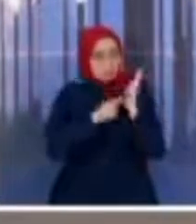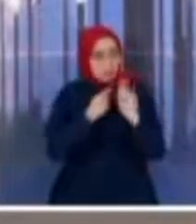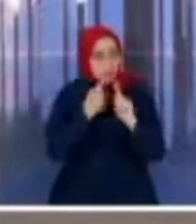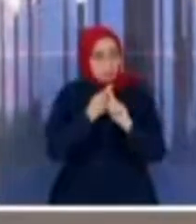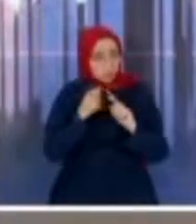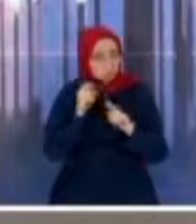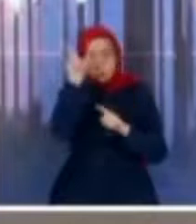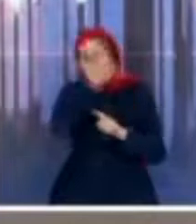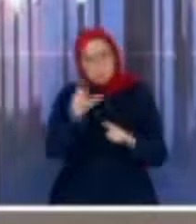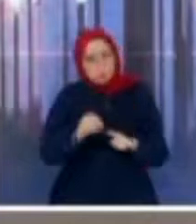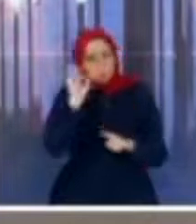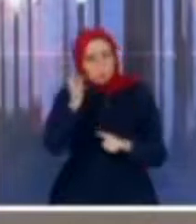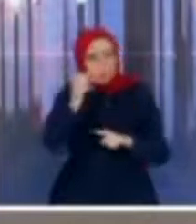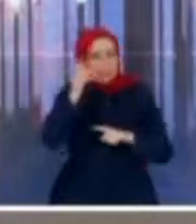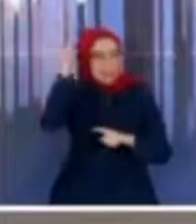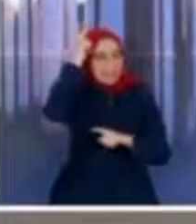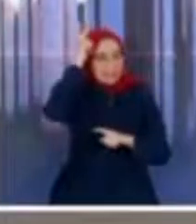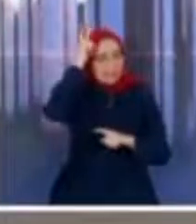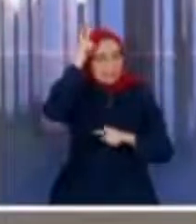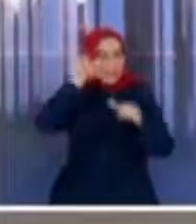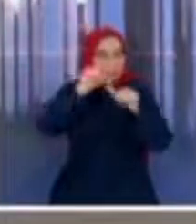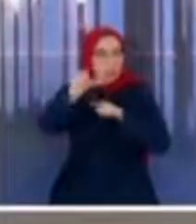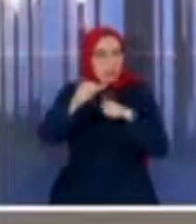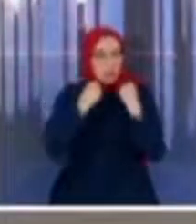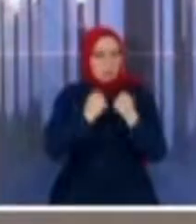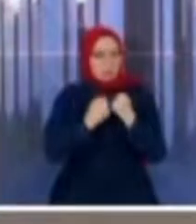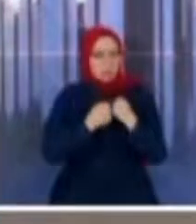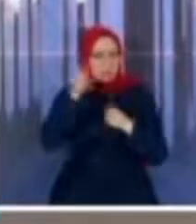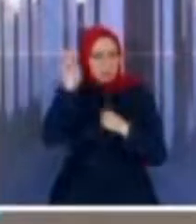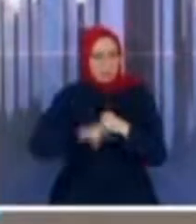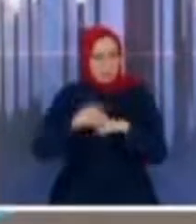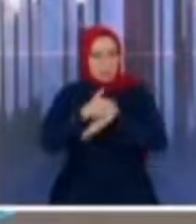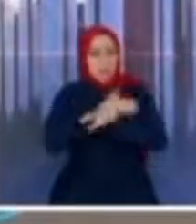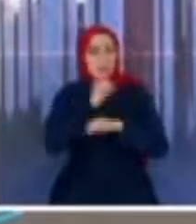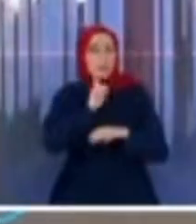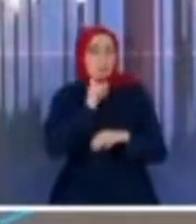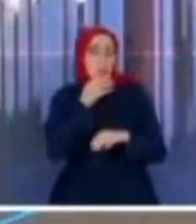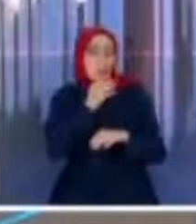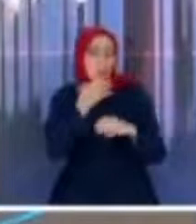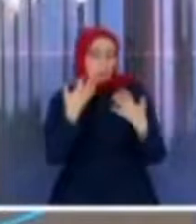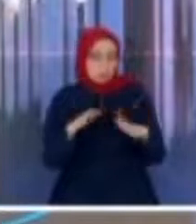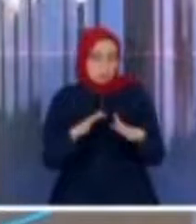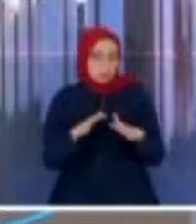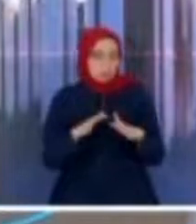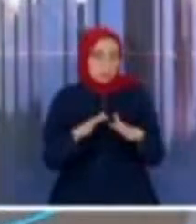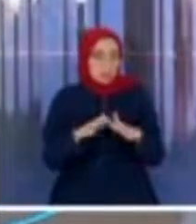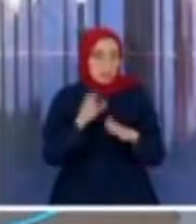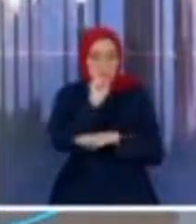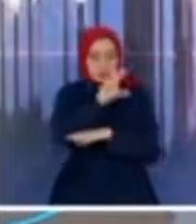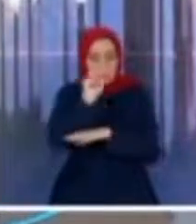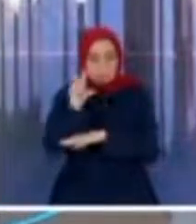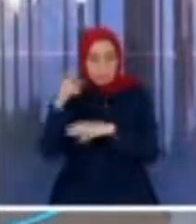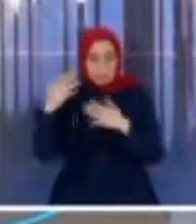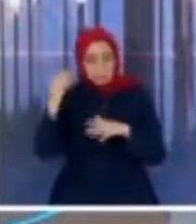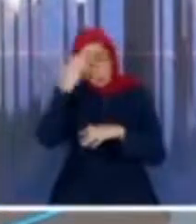باغتو، لكن في اماكن على اماكن اخرى كما ذكرت منال من بكري مساله السياحه البديله. نحن الجهه نتاعنا